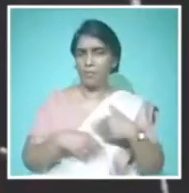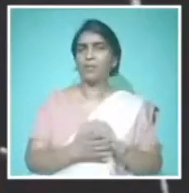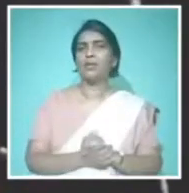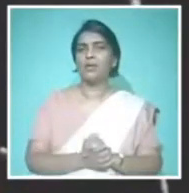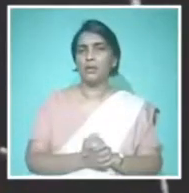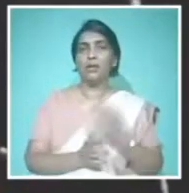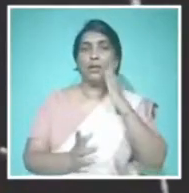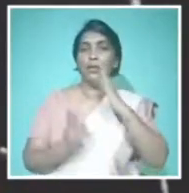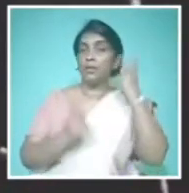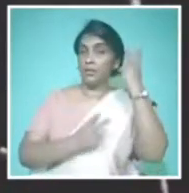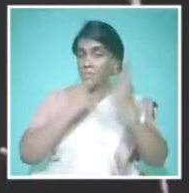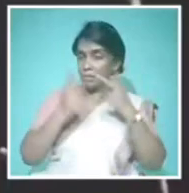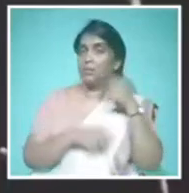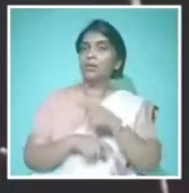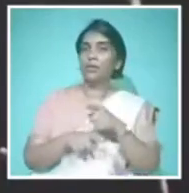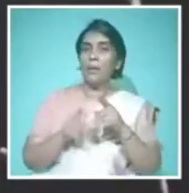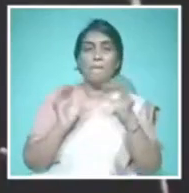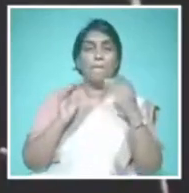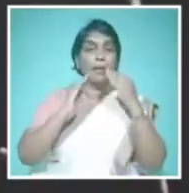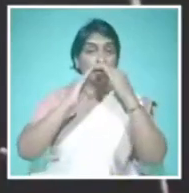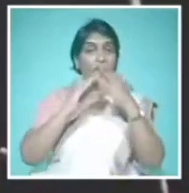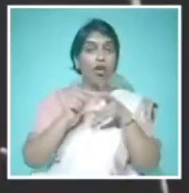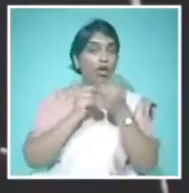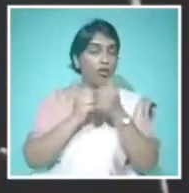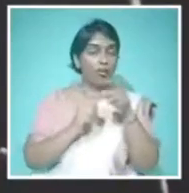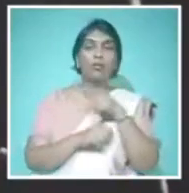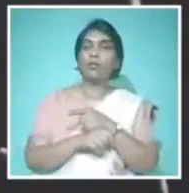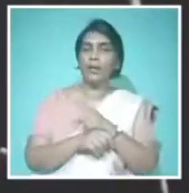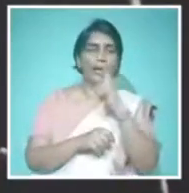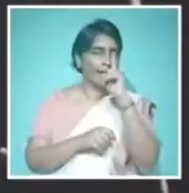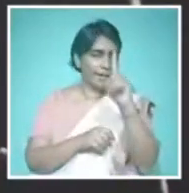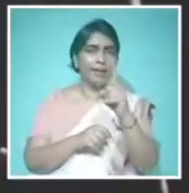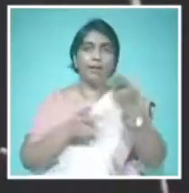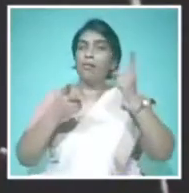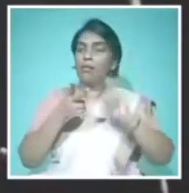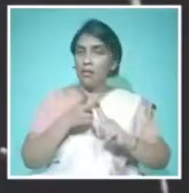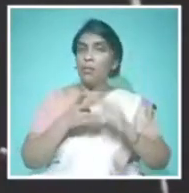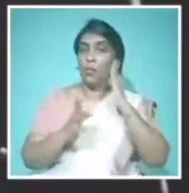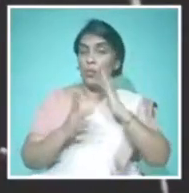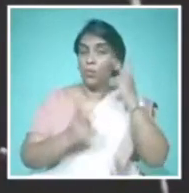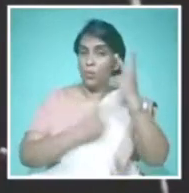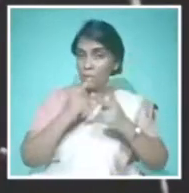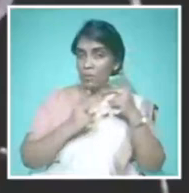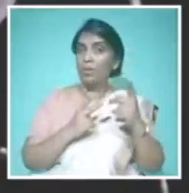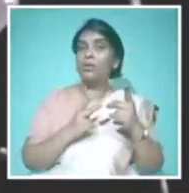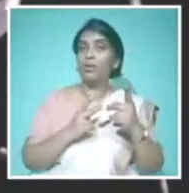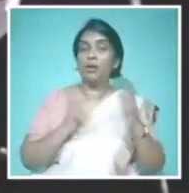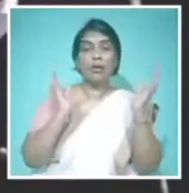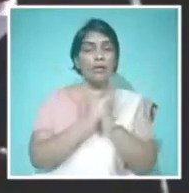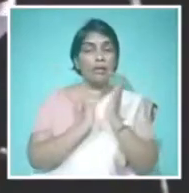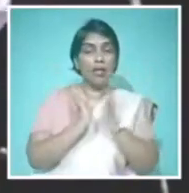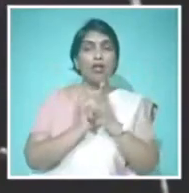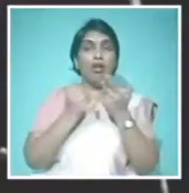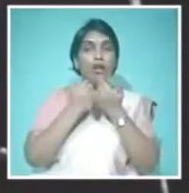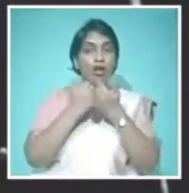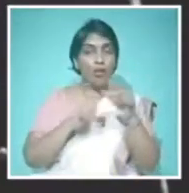මේ සංචාරකයන්ට මේ බංග්ලෝ ටික විවෘත කරනවා කියන්නේ ඇමතුම එකයි ඊළඟට සංචාරකයන් සඳහා මේ වනෝද්‍යාන ටික විවර